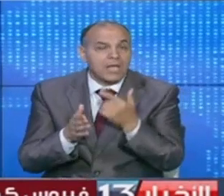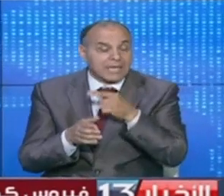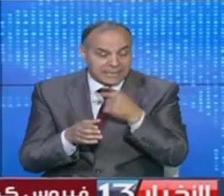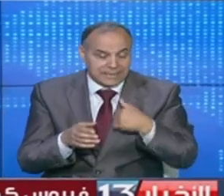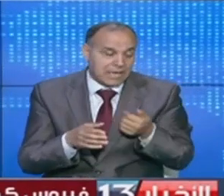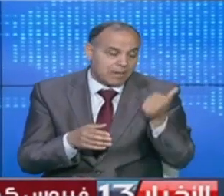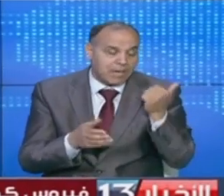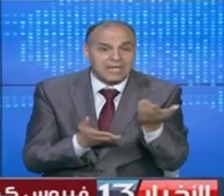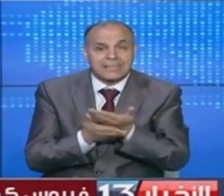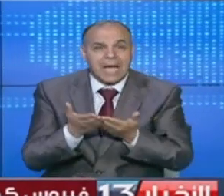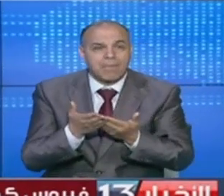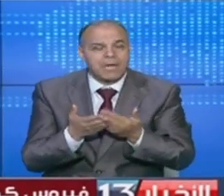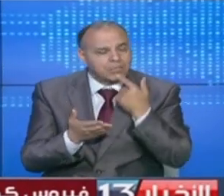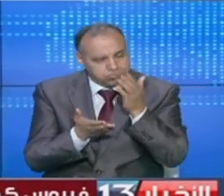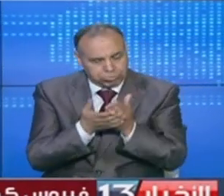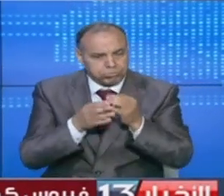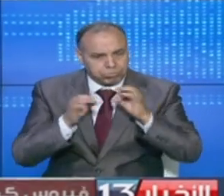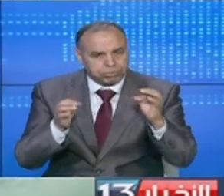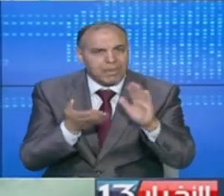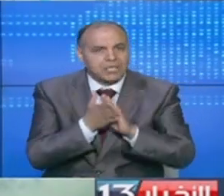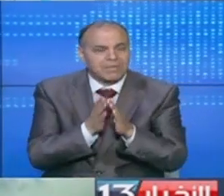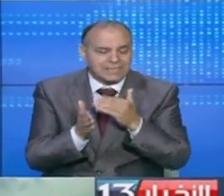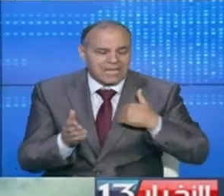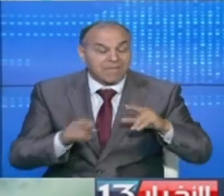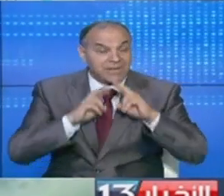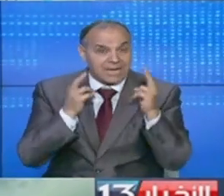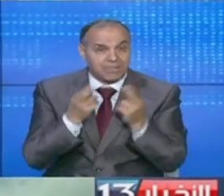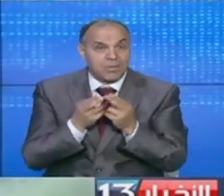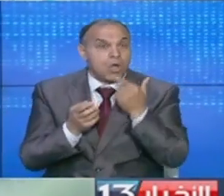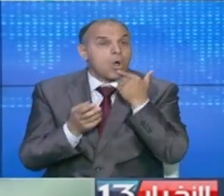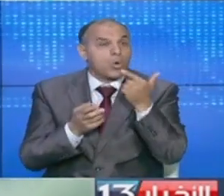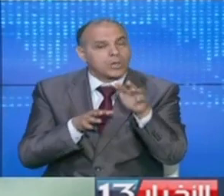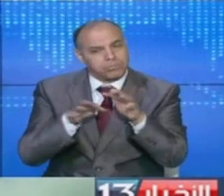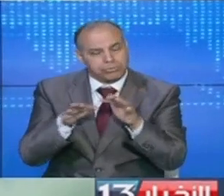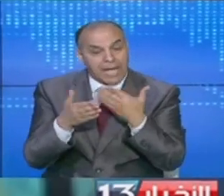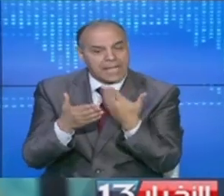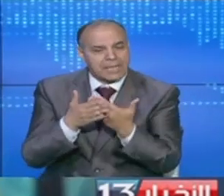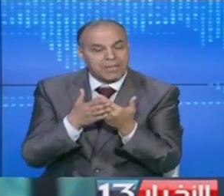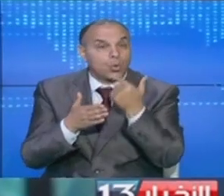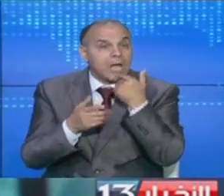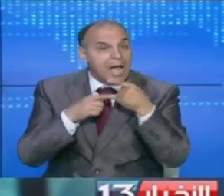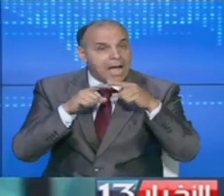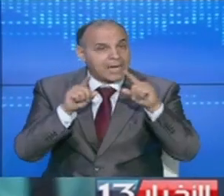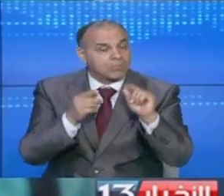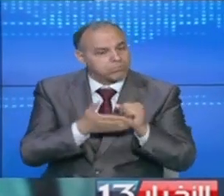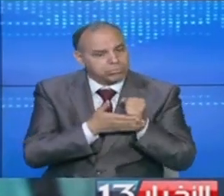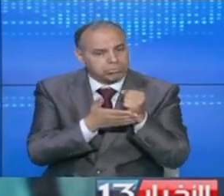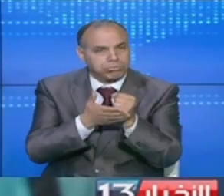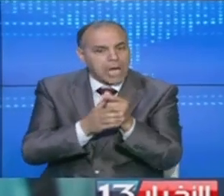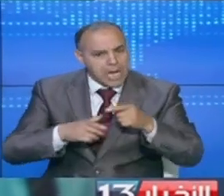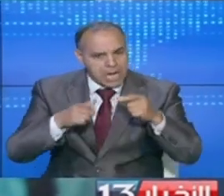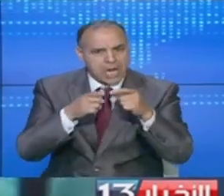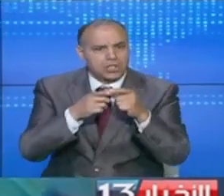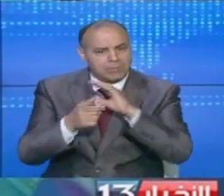امس تعاملها بشفافيه تامه مع منظمه الصحه العالميه وسعى لاثبات ذلك اعلنت انها تؤيد تشكيل لجنه